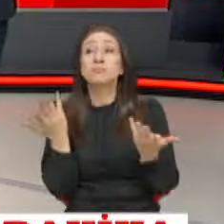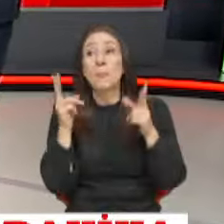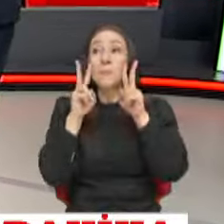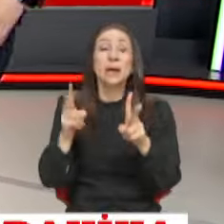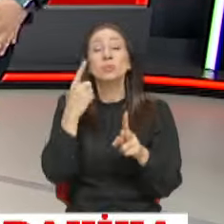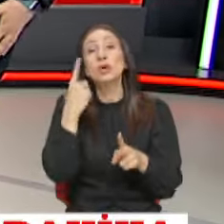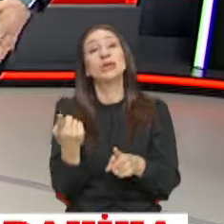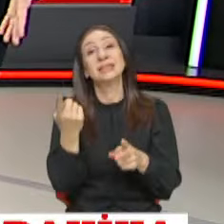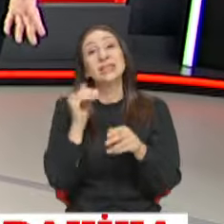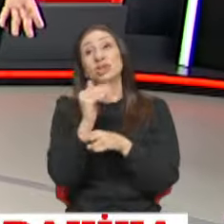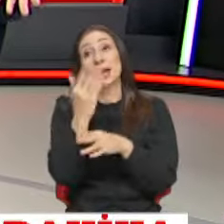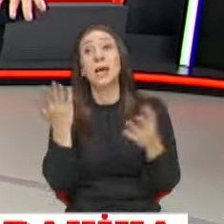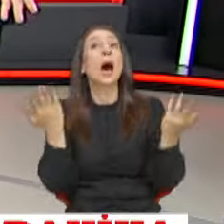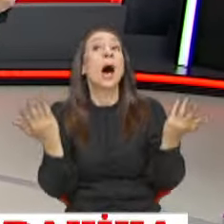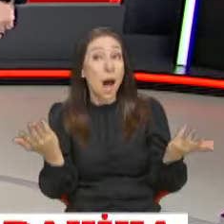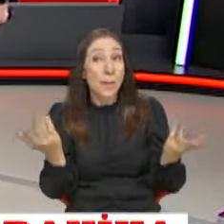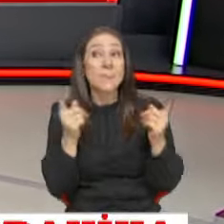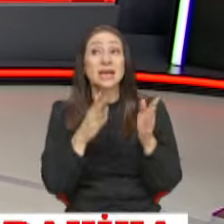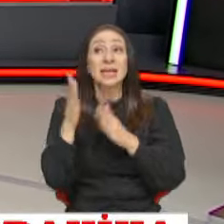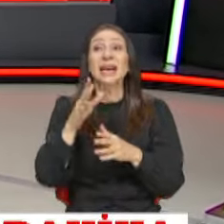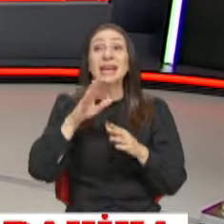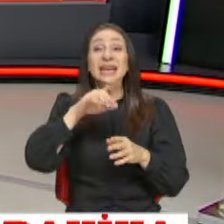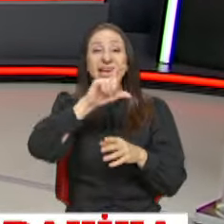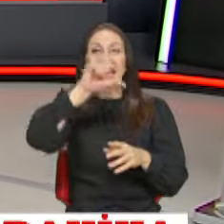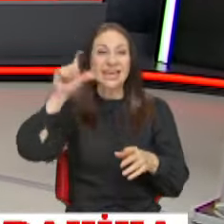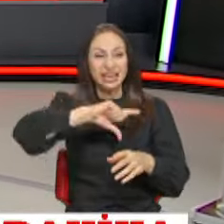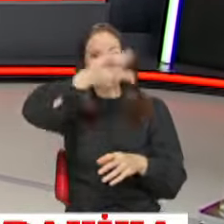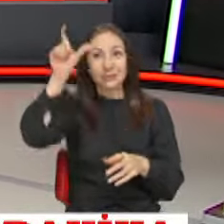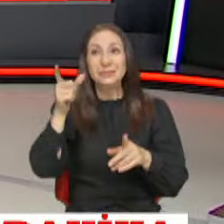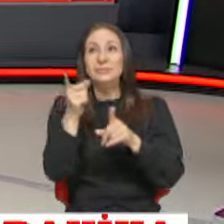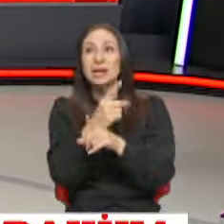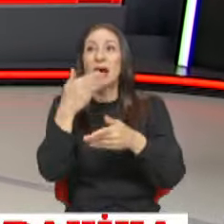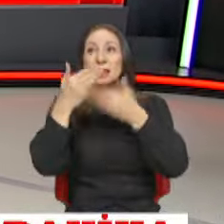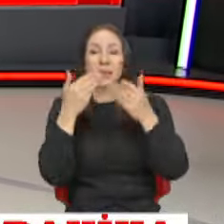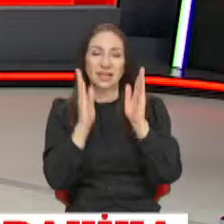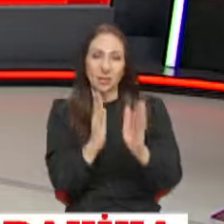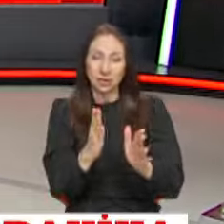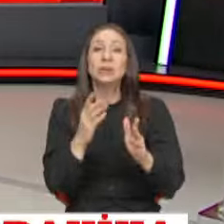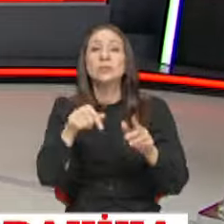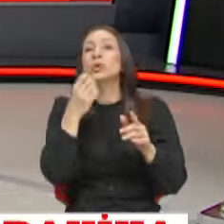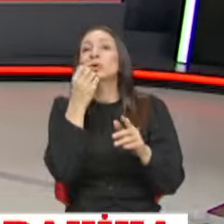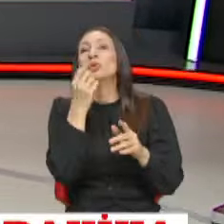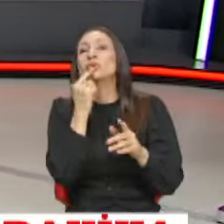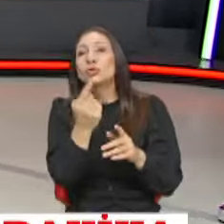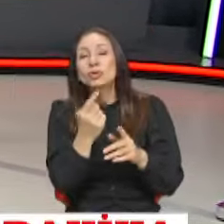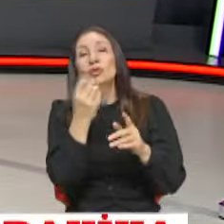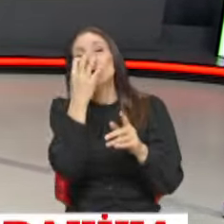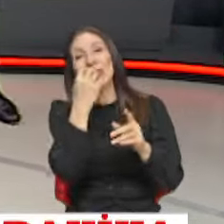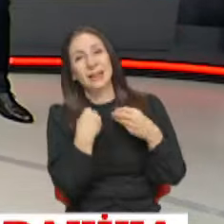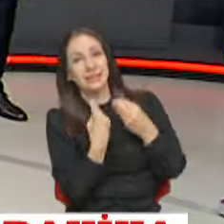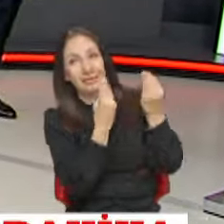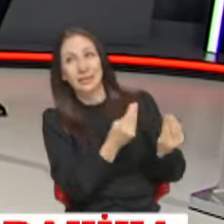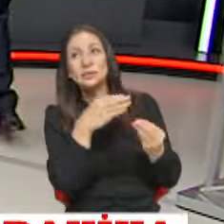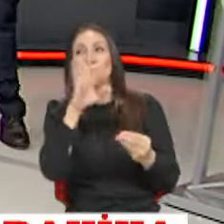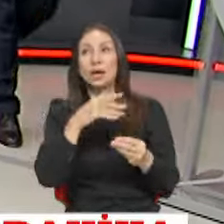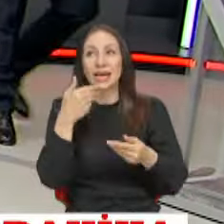göreceğiz yaşayarak Göreceğiz ama bir yandan da grafikler imiz var Onları da anlatmaya devam edeceğiz Ben şimdi sözü Gülbin tosun'a bırakayım sonra diğer